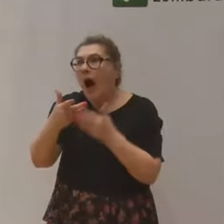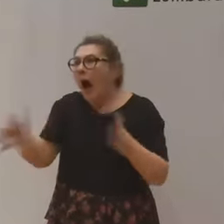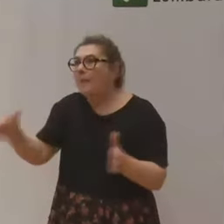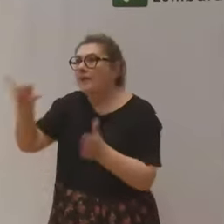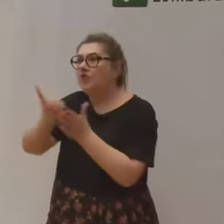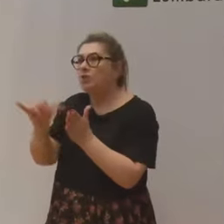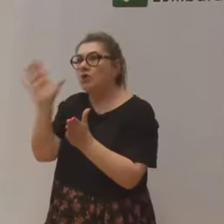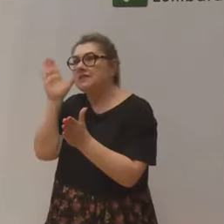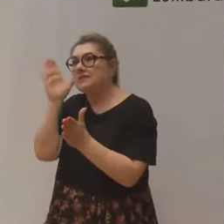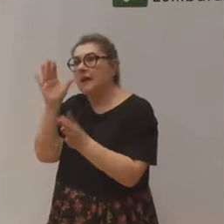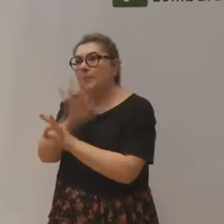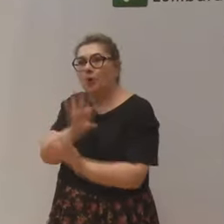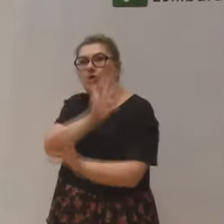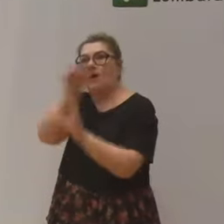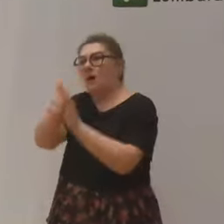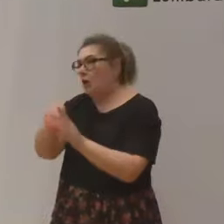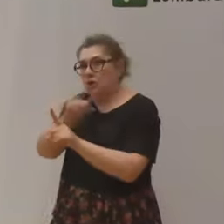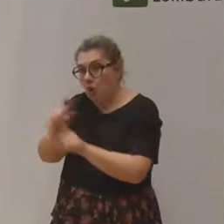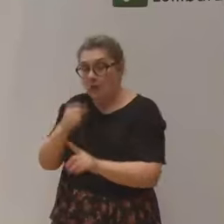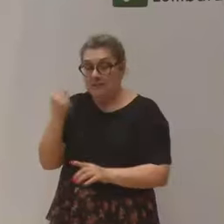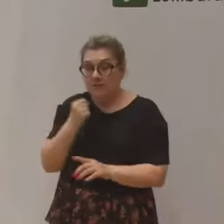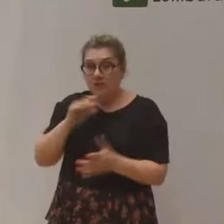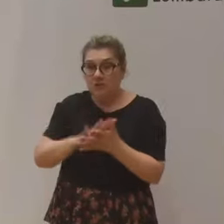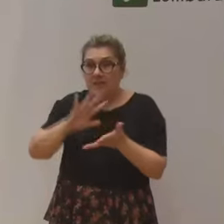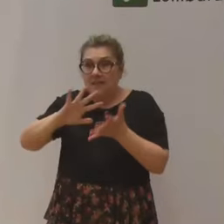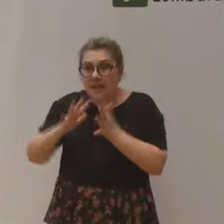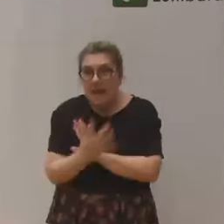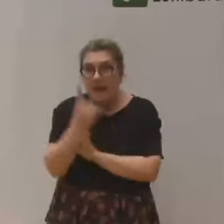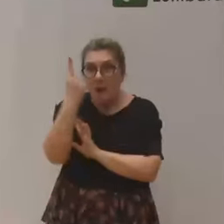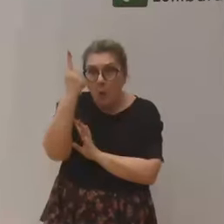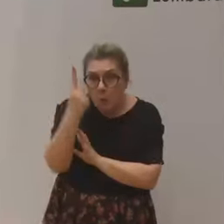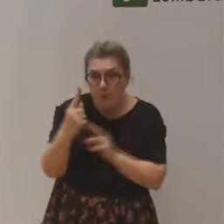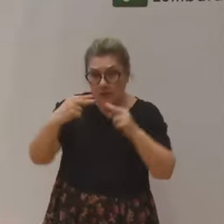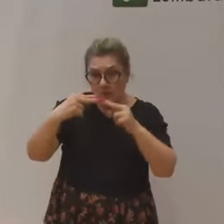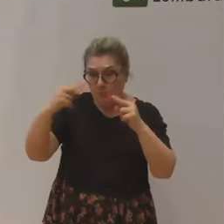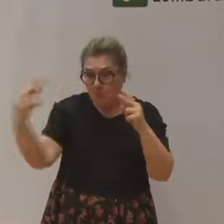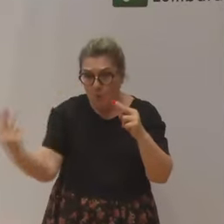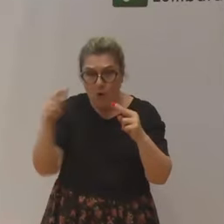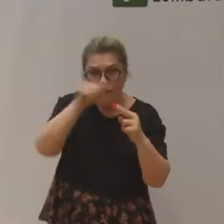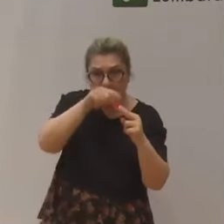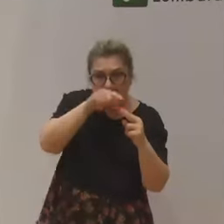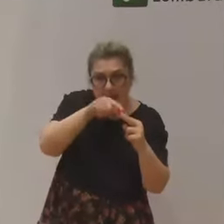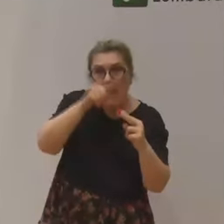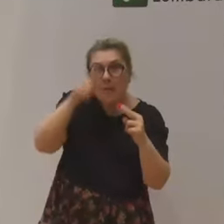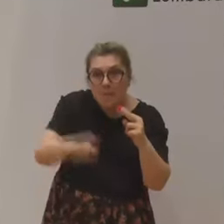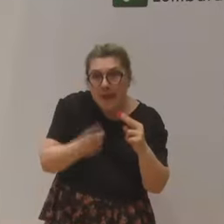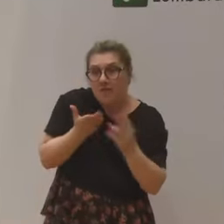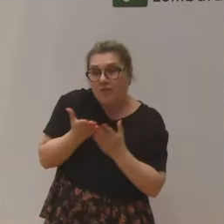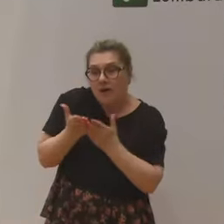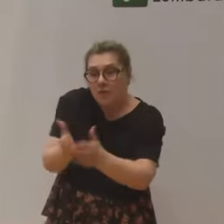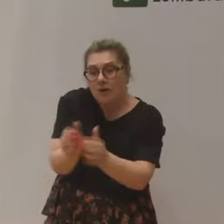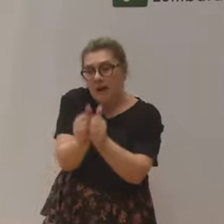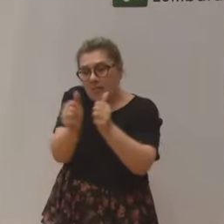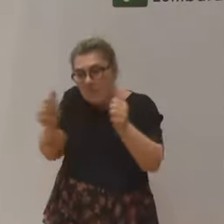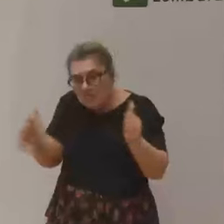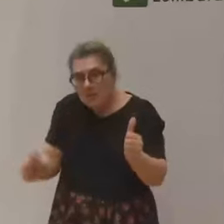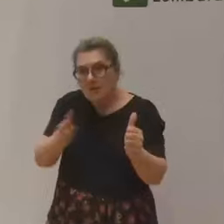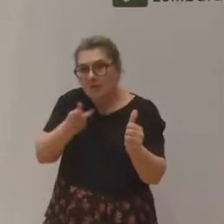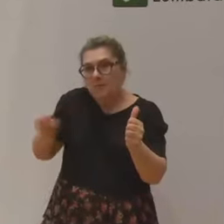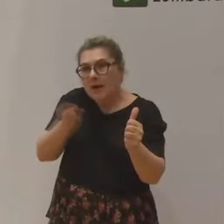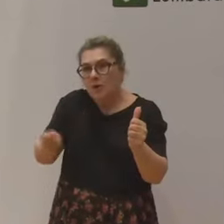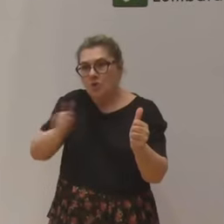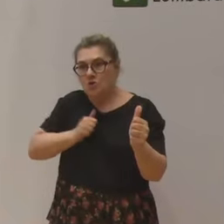No. Il servizio deve diventare uno dei ponti proprio per favorire la costruzione di un